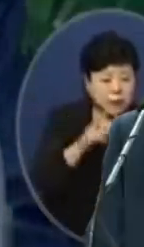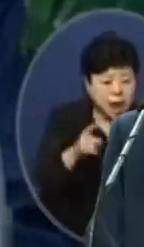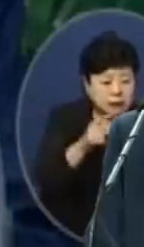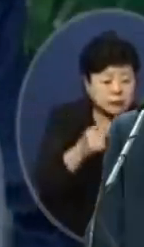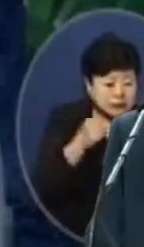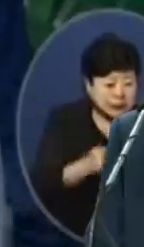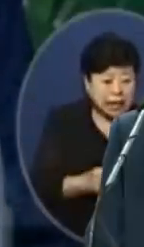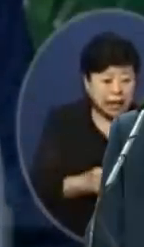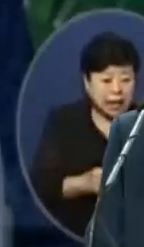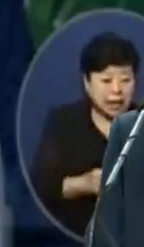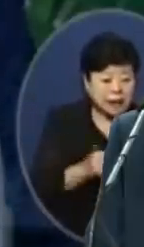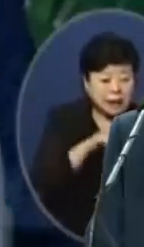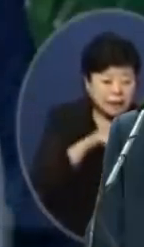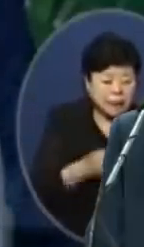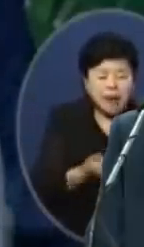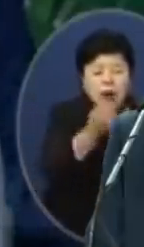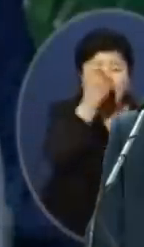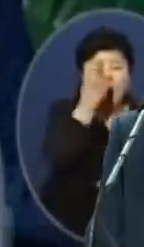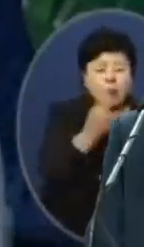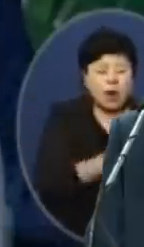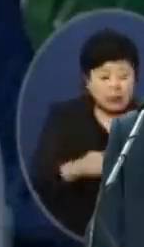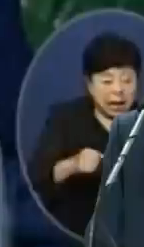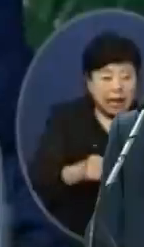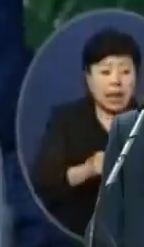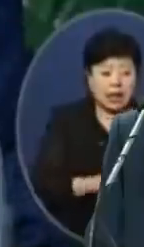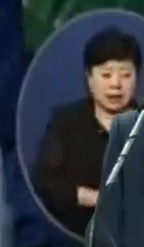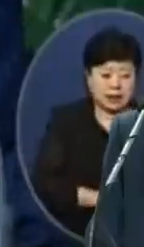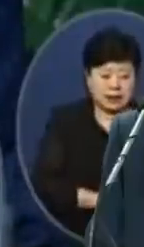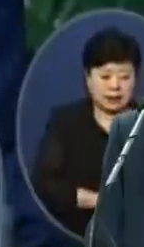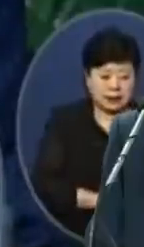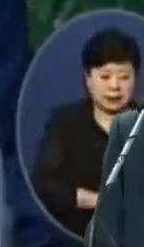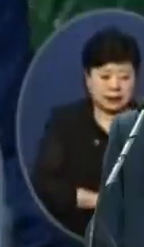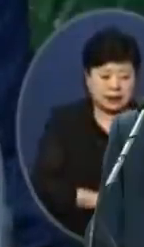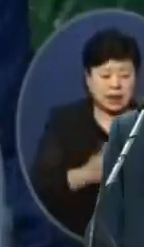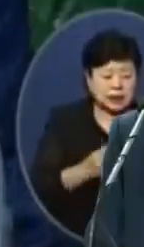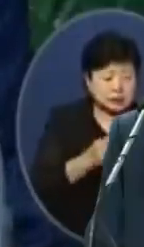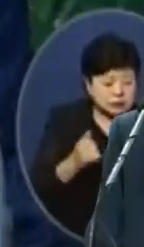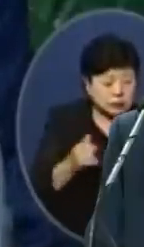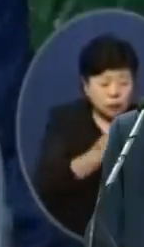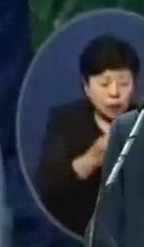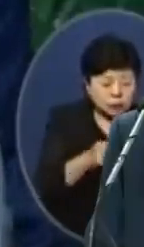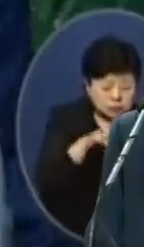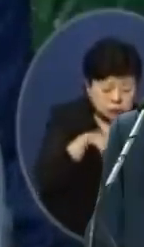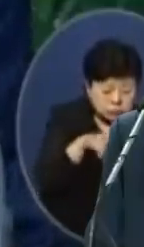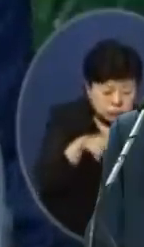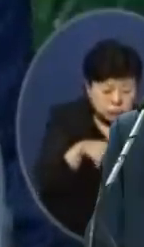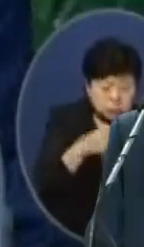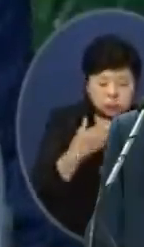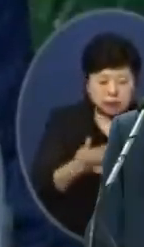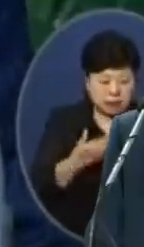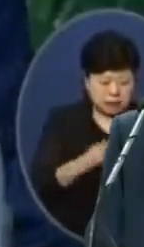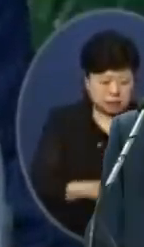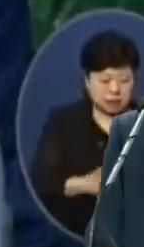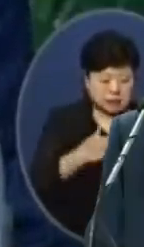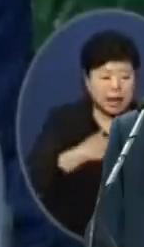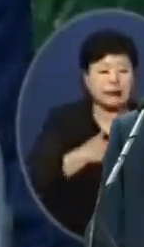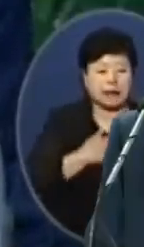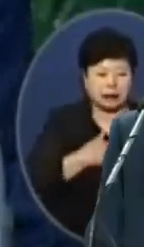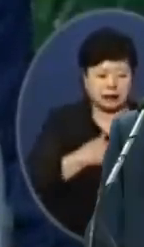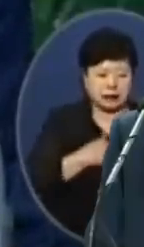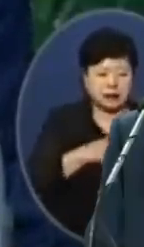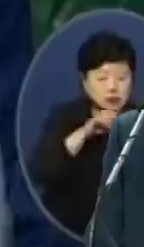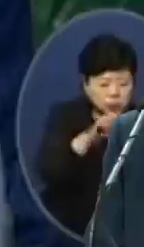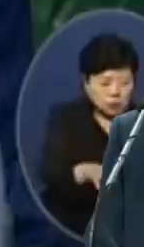말씀이 살아서 내 마음속에 역사하는 것입니다. 다른 사람도 똑같이 그렇게 하느냐? 그렇지 않습니다. 내게